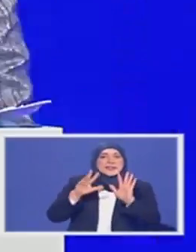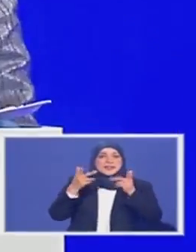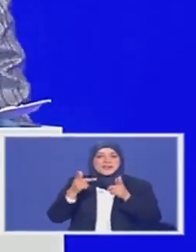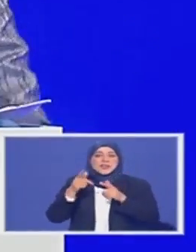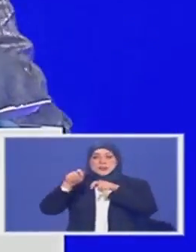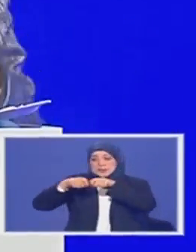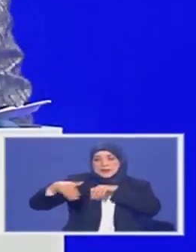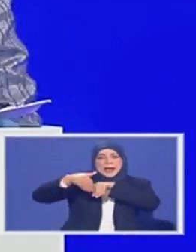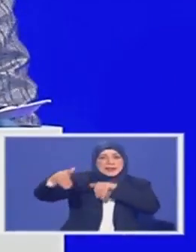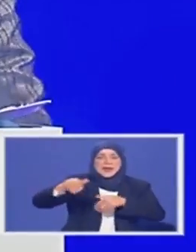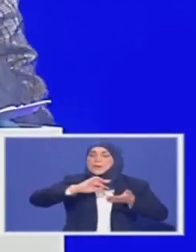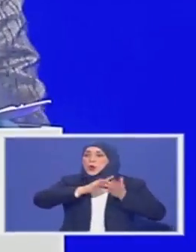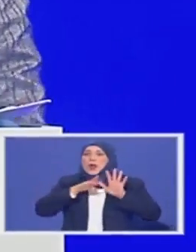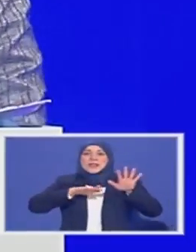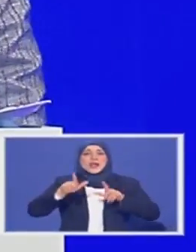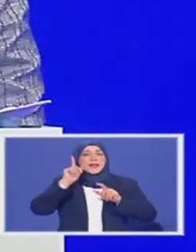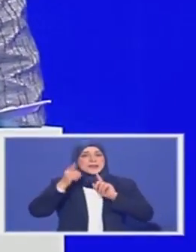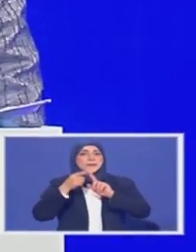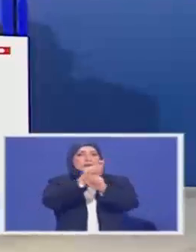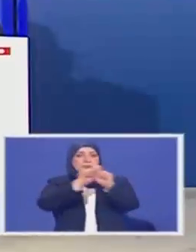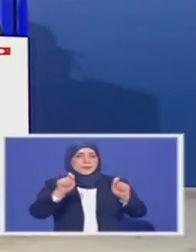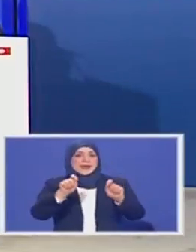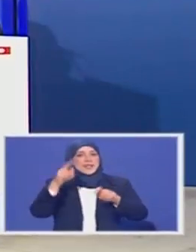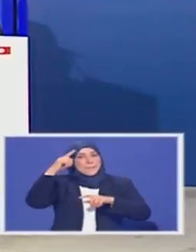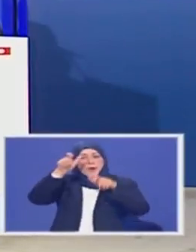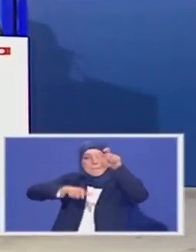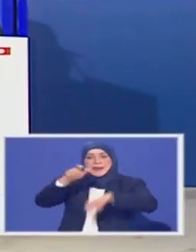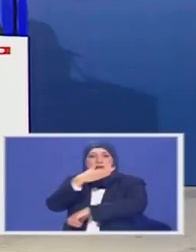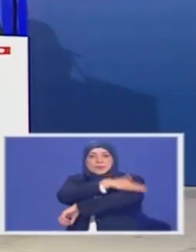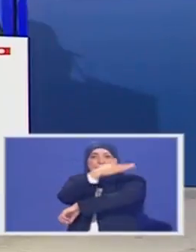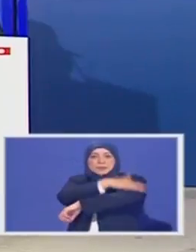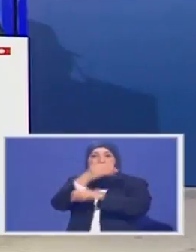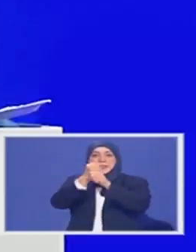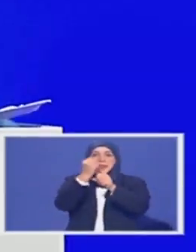معنى احترام كل الإجراءات بالنسبة للعاملين